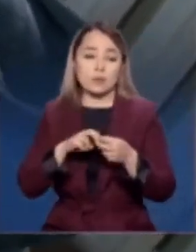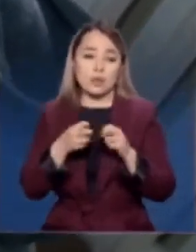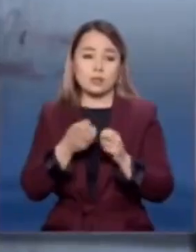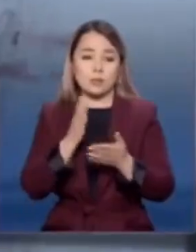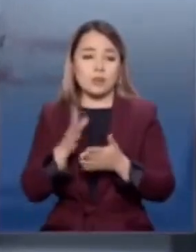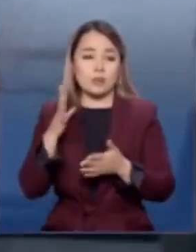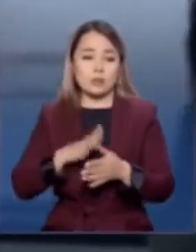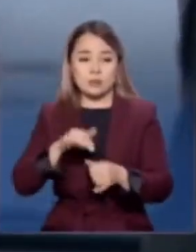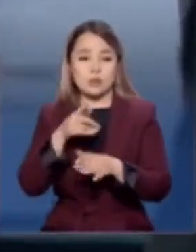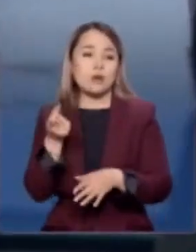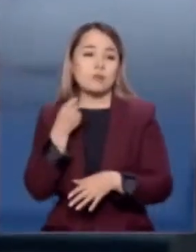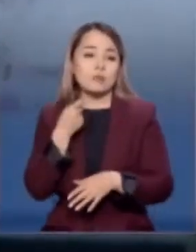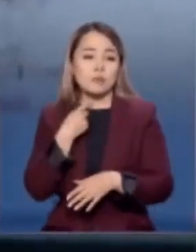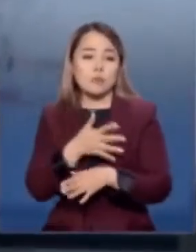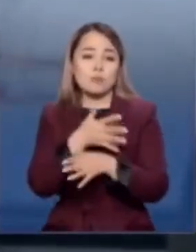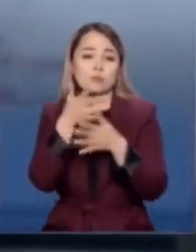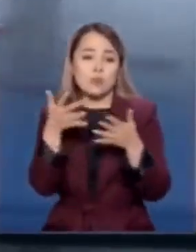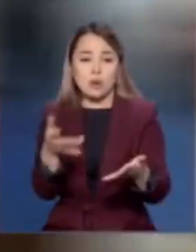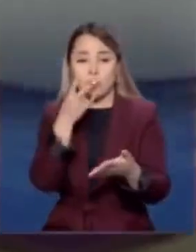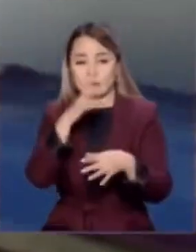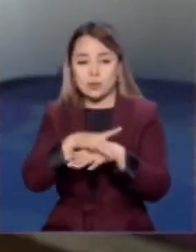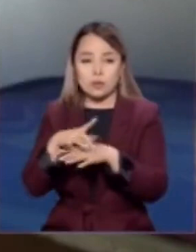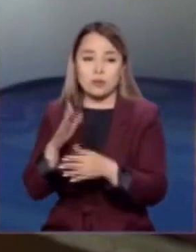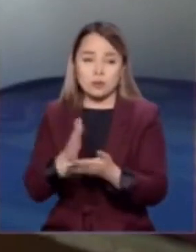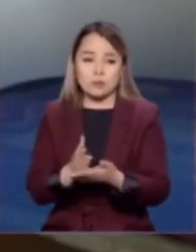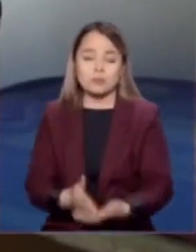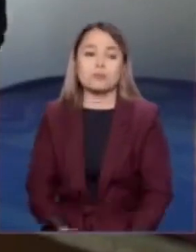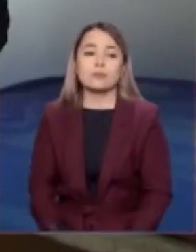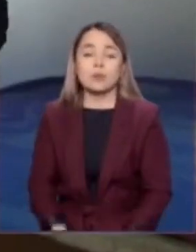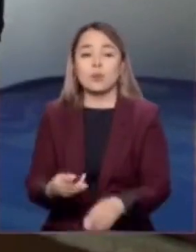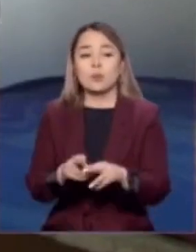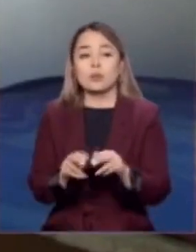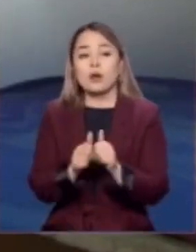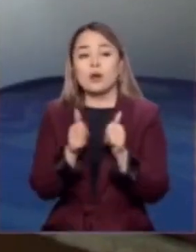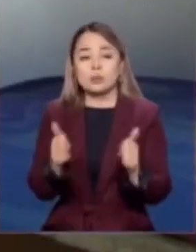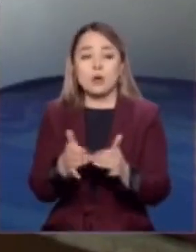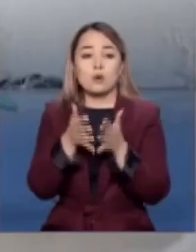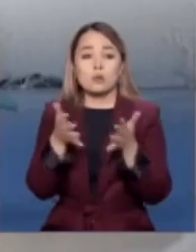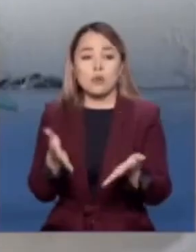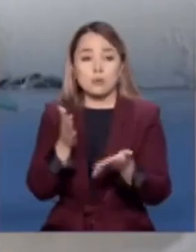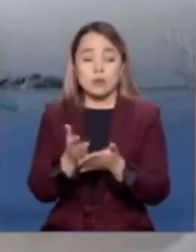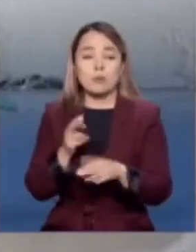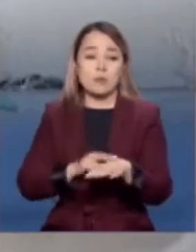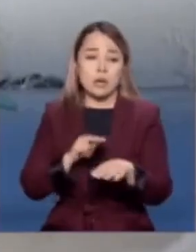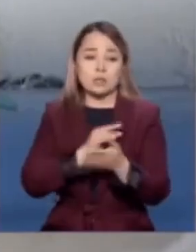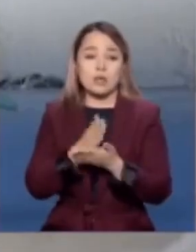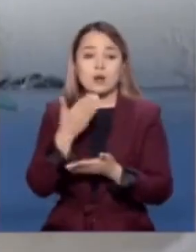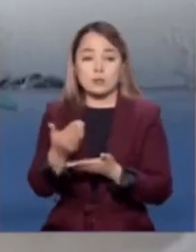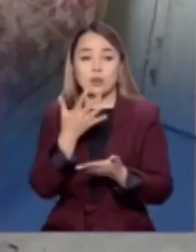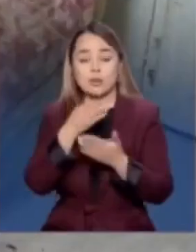Соған шыдамай ішімдікке салынып кеткендер. Осы себепті ажырасу да көбейген. Осы аптада полиция